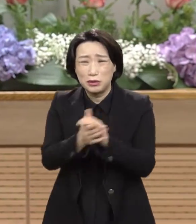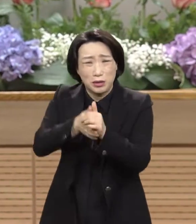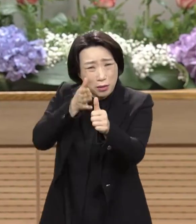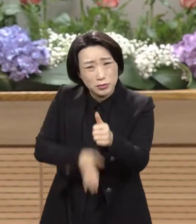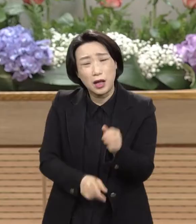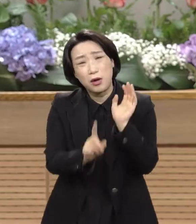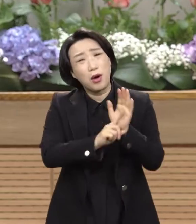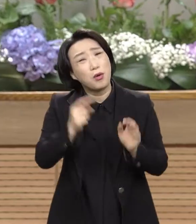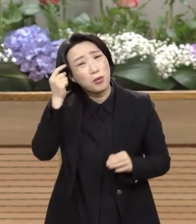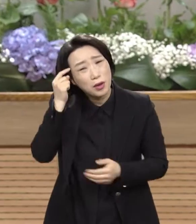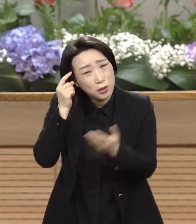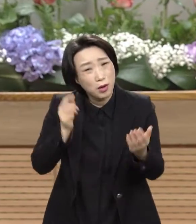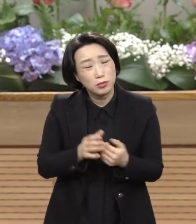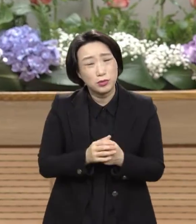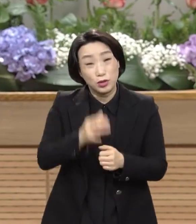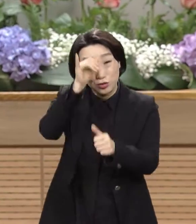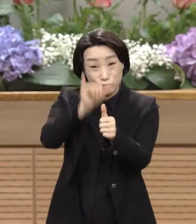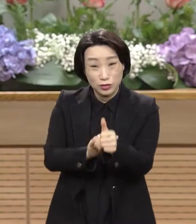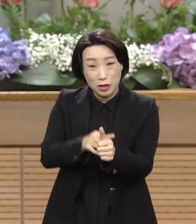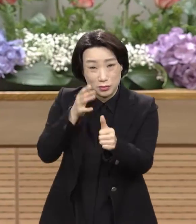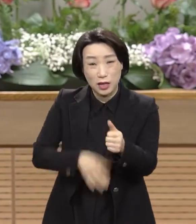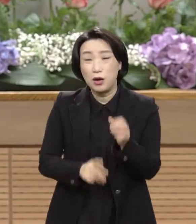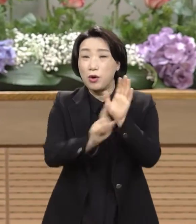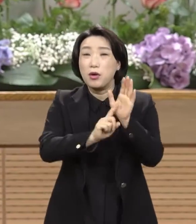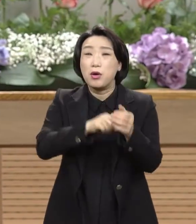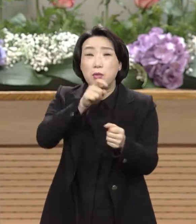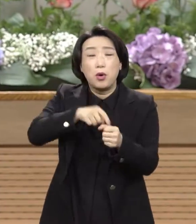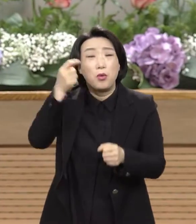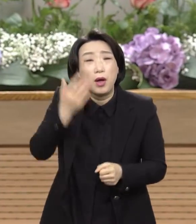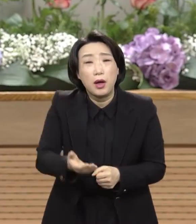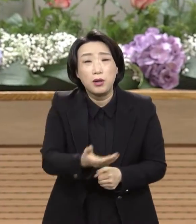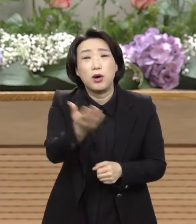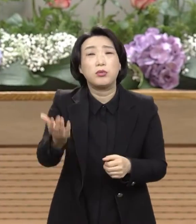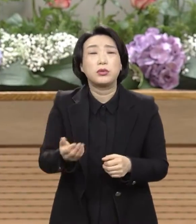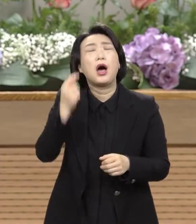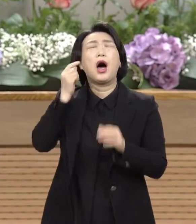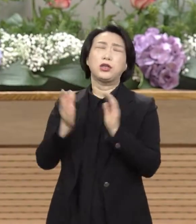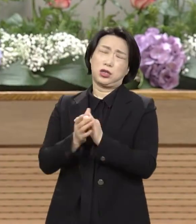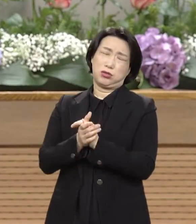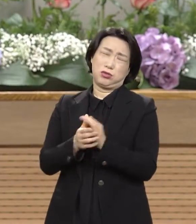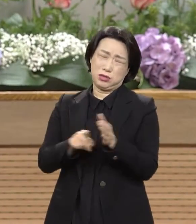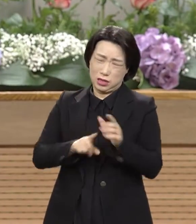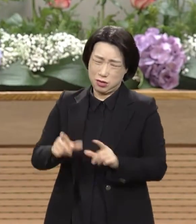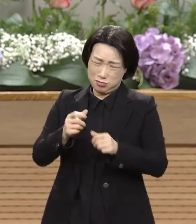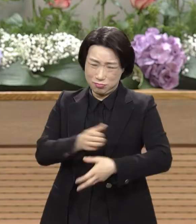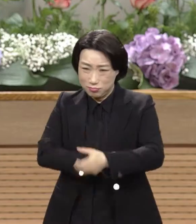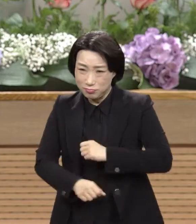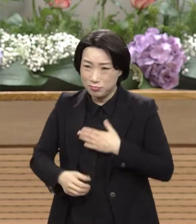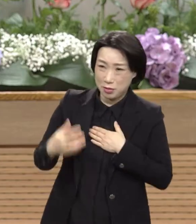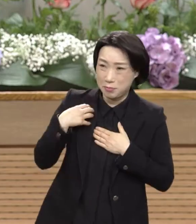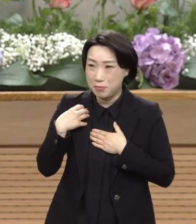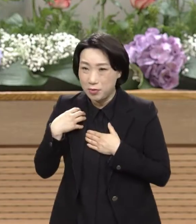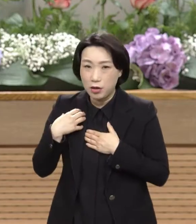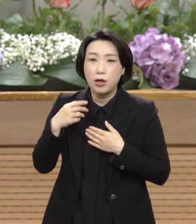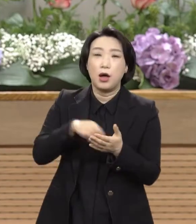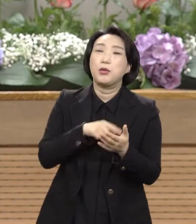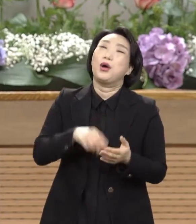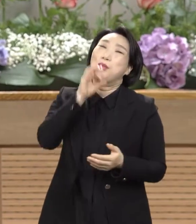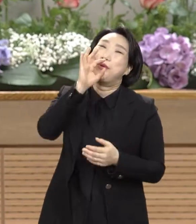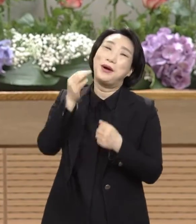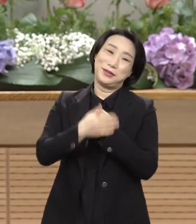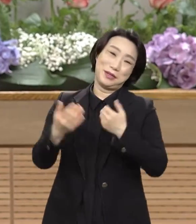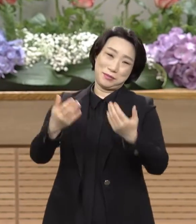광고해? 누가 충성하라고 광고해? 자기가 알아서 해도 갚을 길 없는 은혜인데,